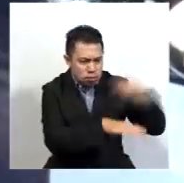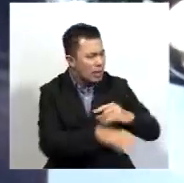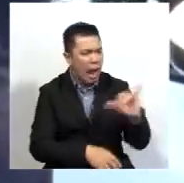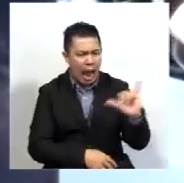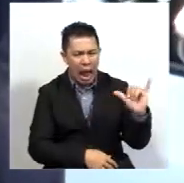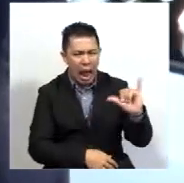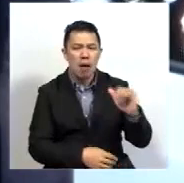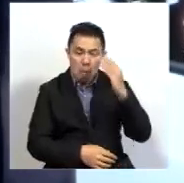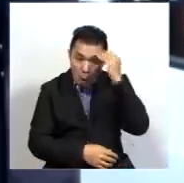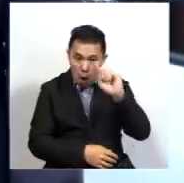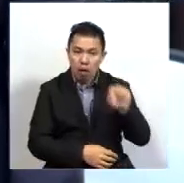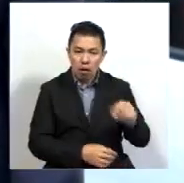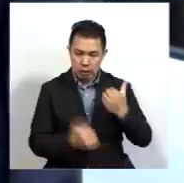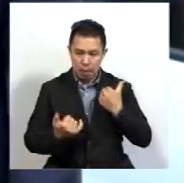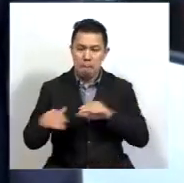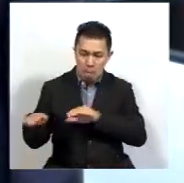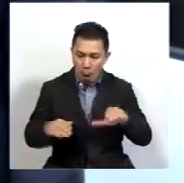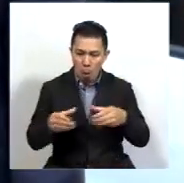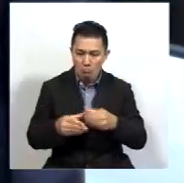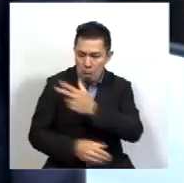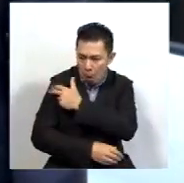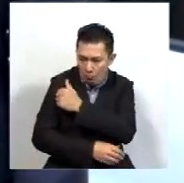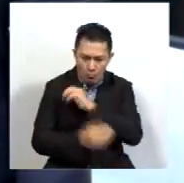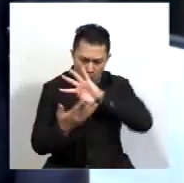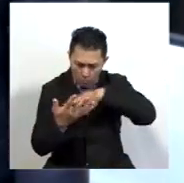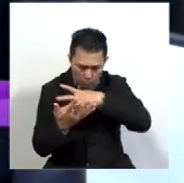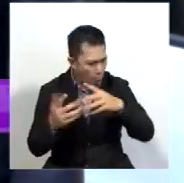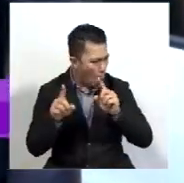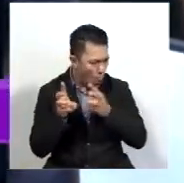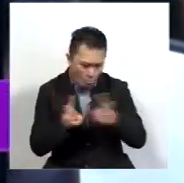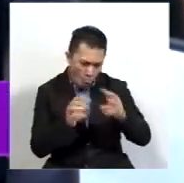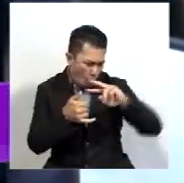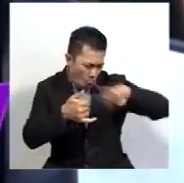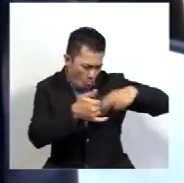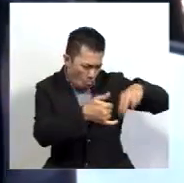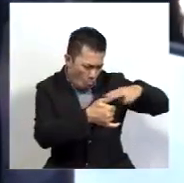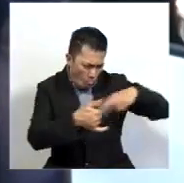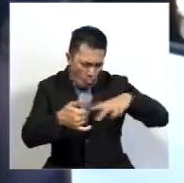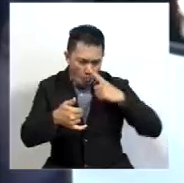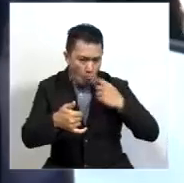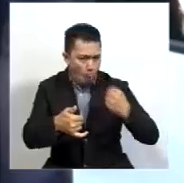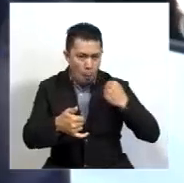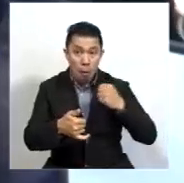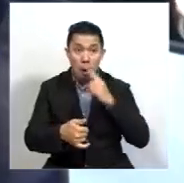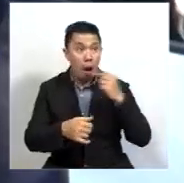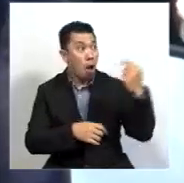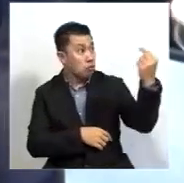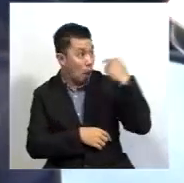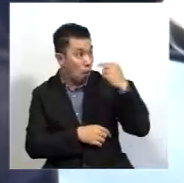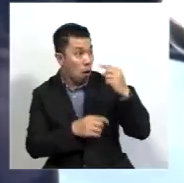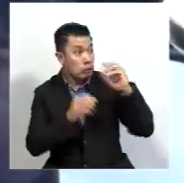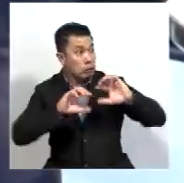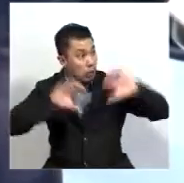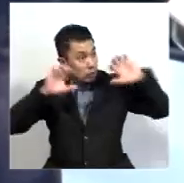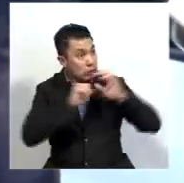ครับแต่ว่าตอนนี้เนี่ยก็ได้เตรียมความพร้อมทีมแพทย์และมาตรการตรวจคัดกรองอย่างเข้มงวดพร้อมปฏิบัติการทันทีเมื่อได้รับการประสาน